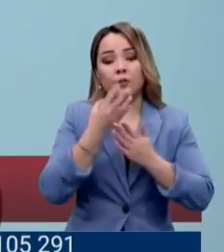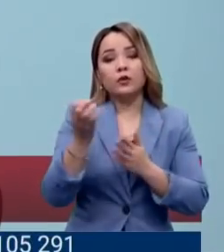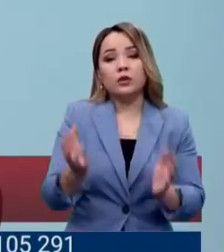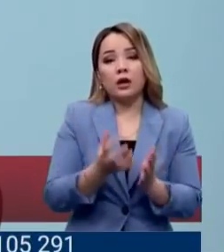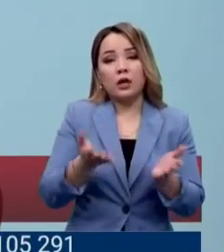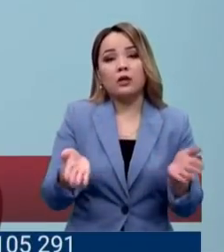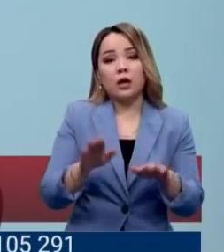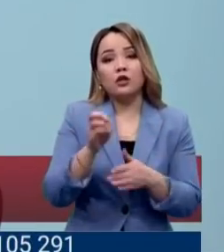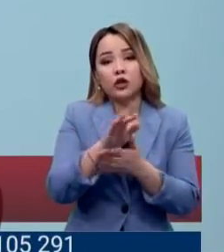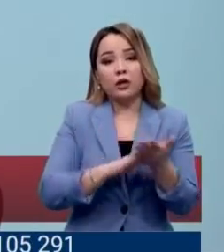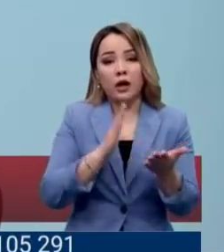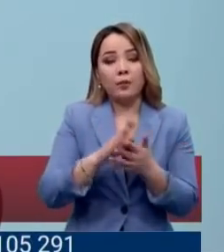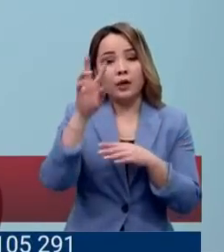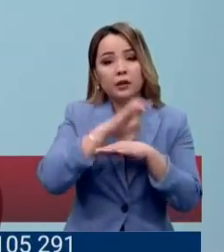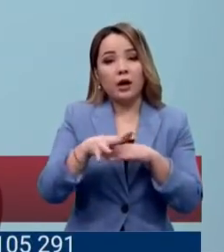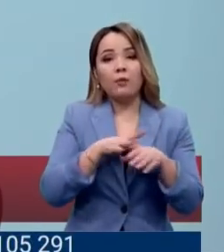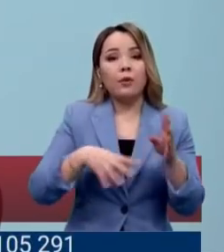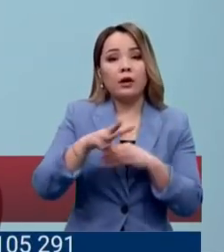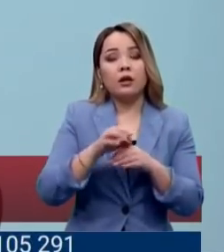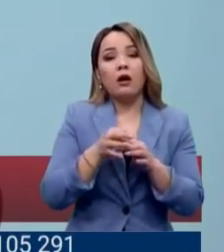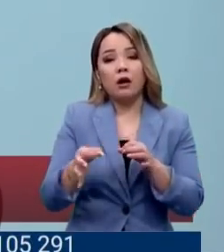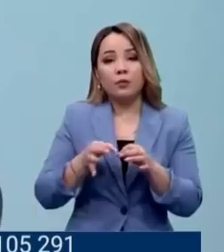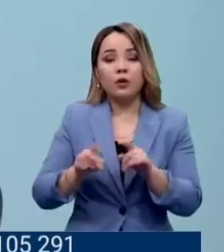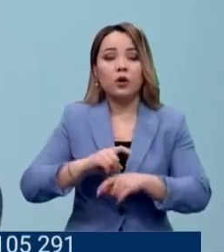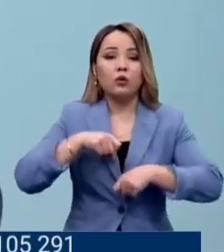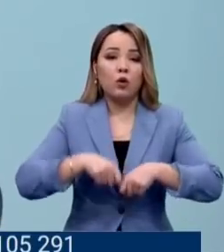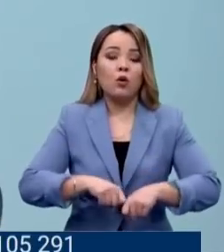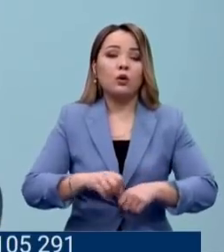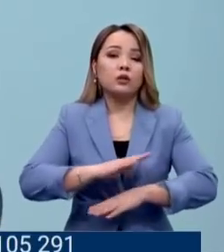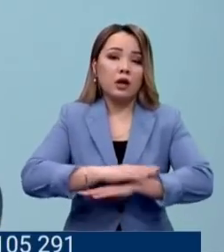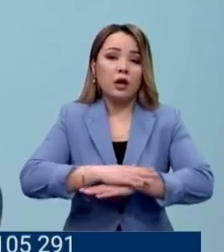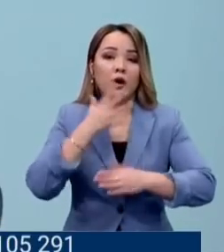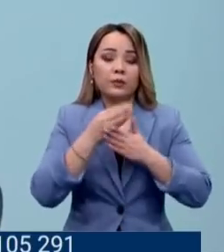жалғастыруда. Елдің барлық аймақтарында құқықтық тәртіпті жедел